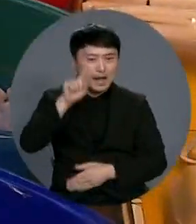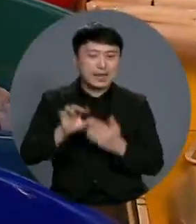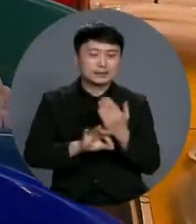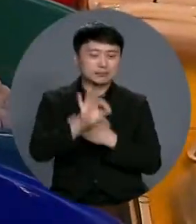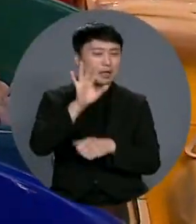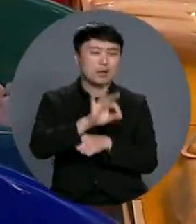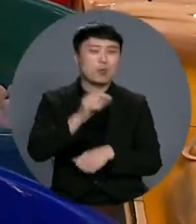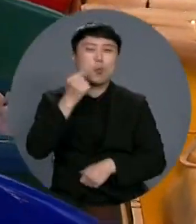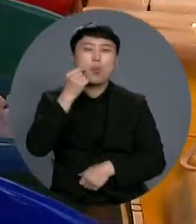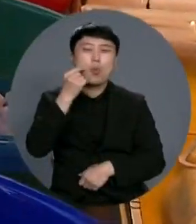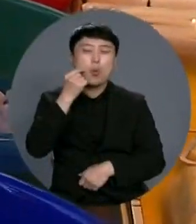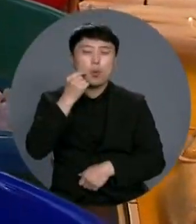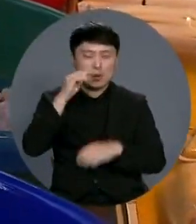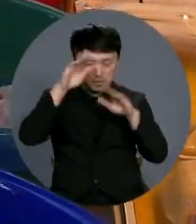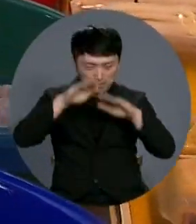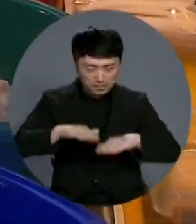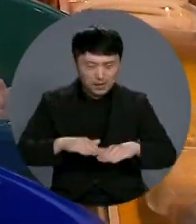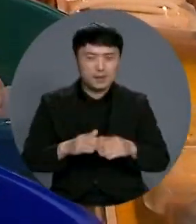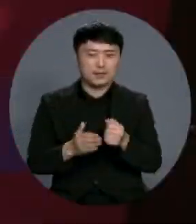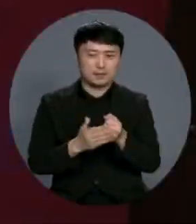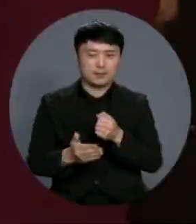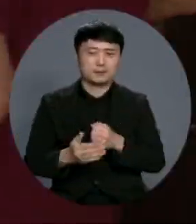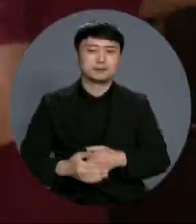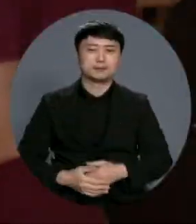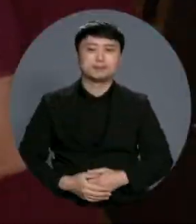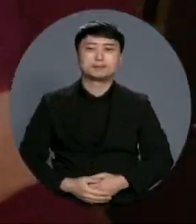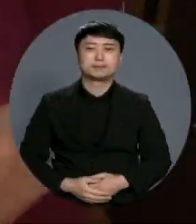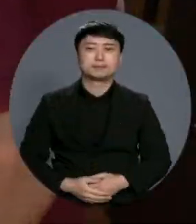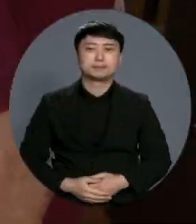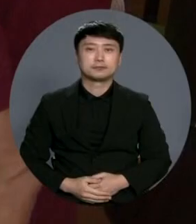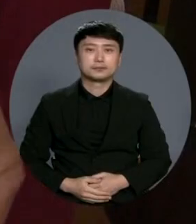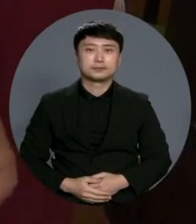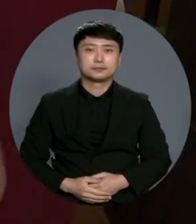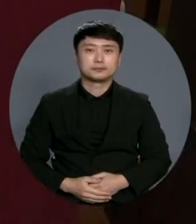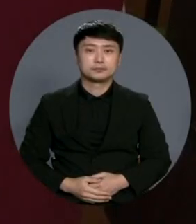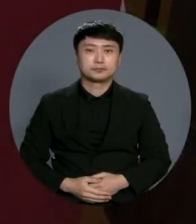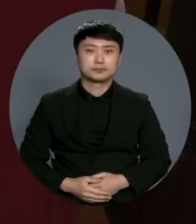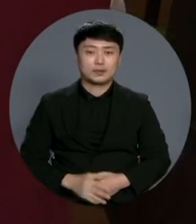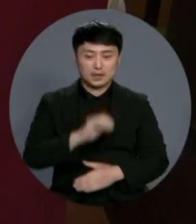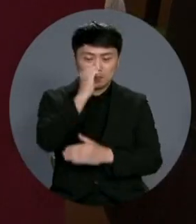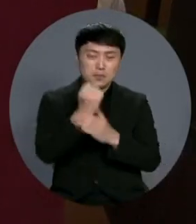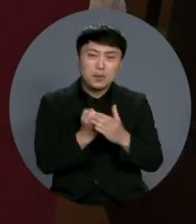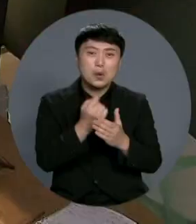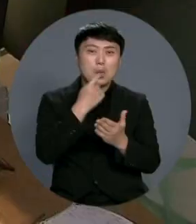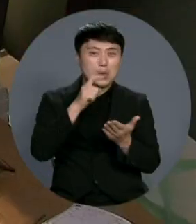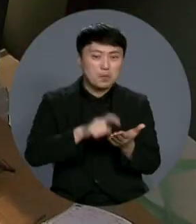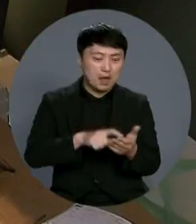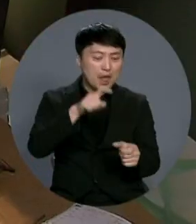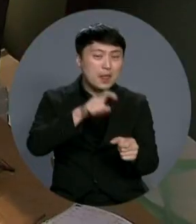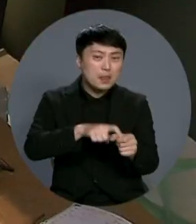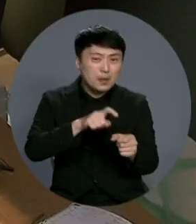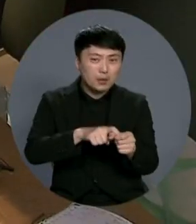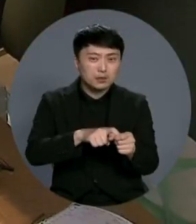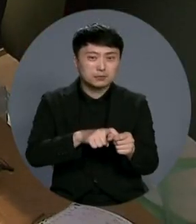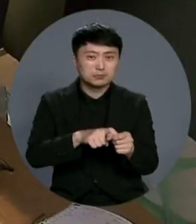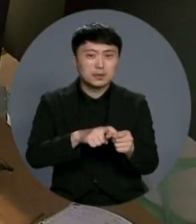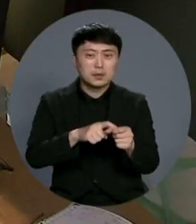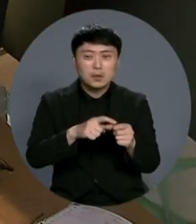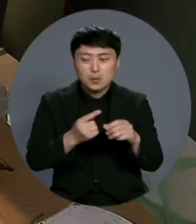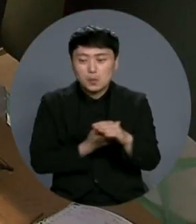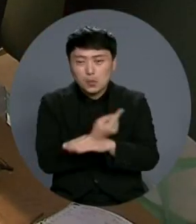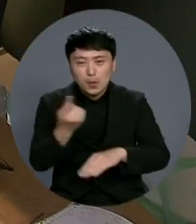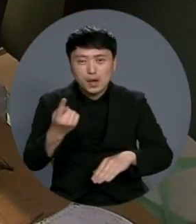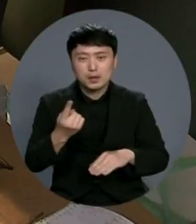아침에 살 수 없잖아요. 여사 모셔야 되는데. 쉽게 쉬어버릴 수 있는 떡을 비롯한 신선물을 제외하면